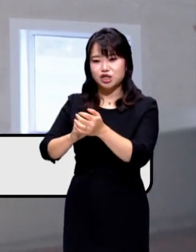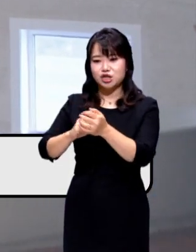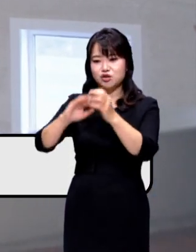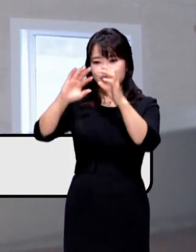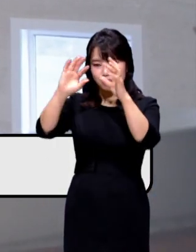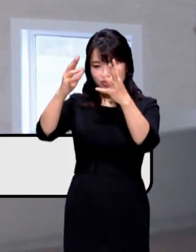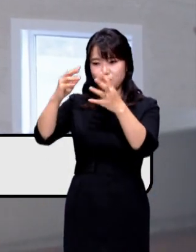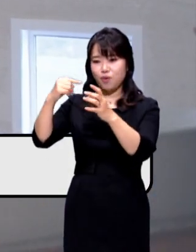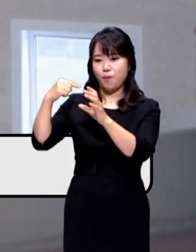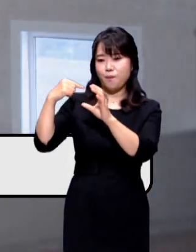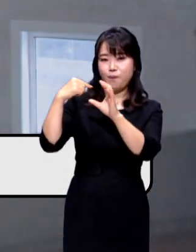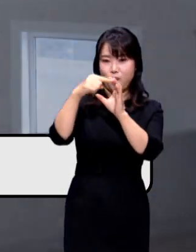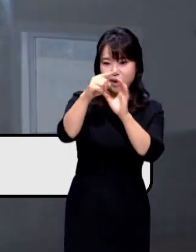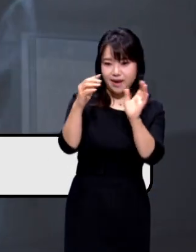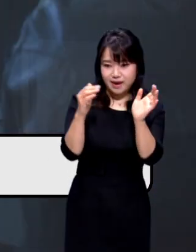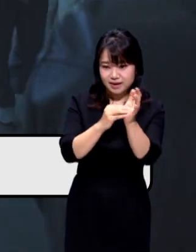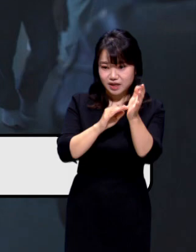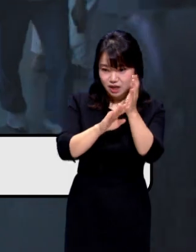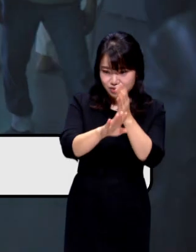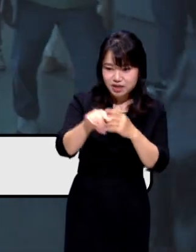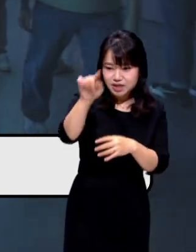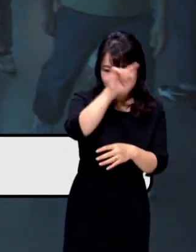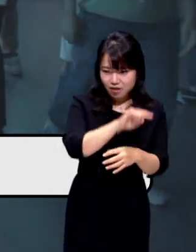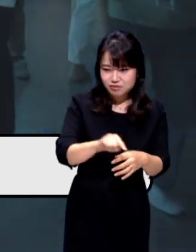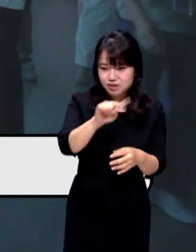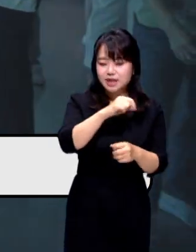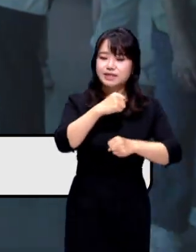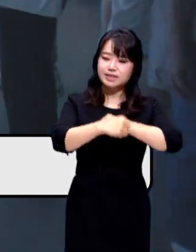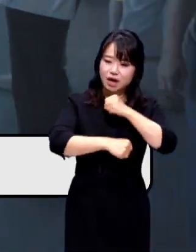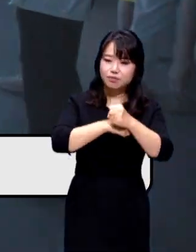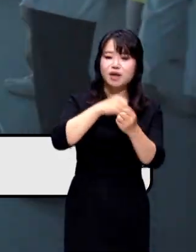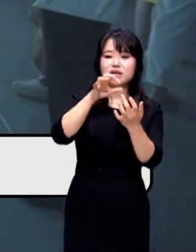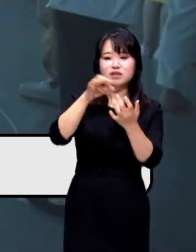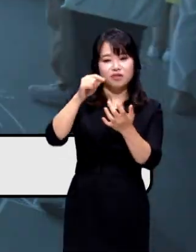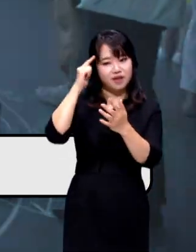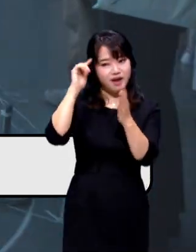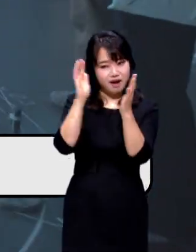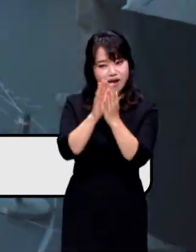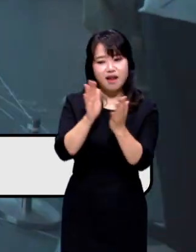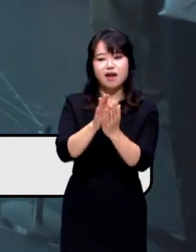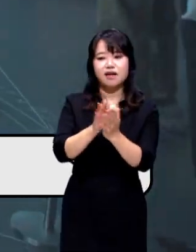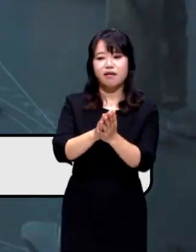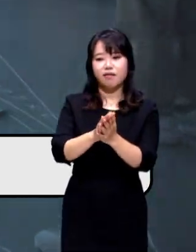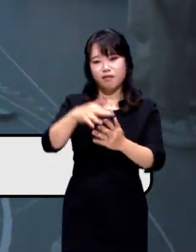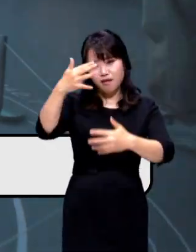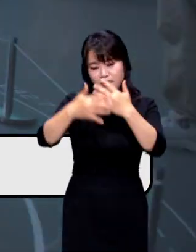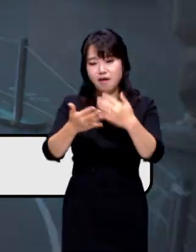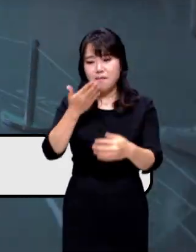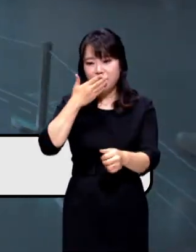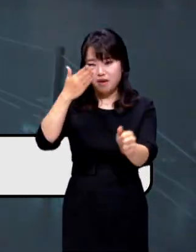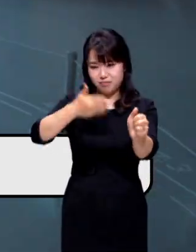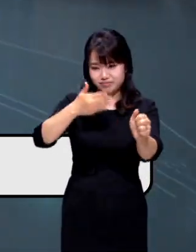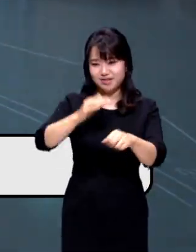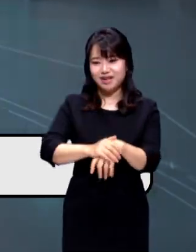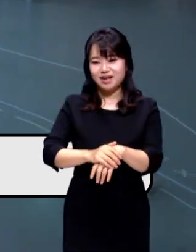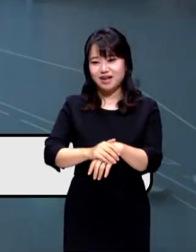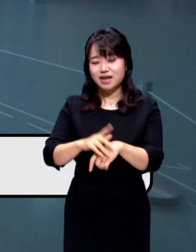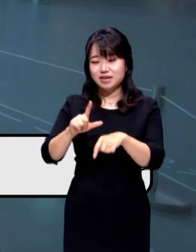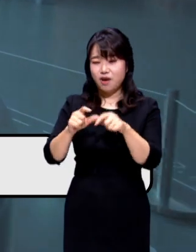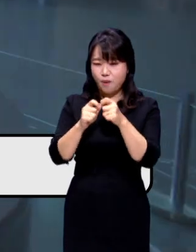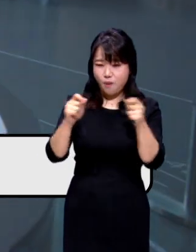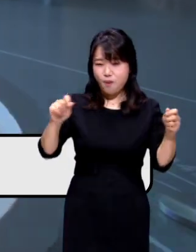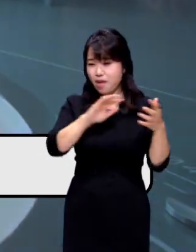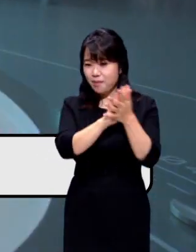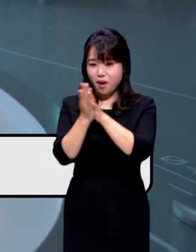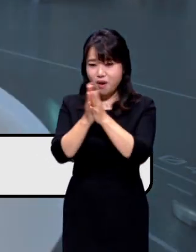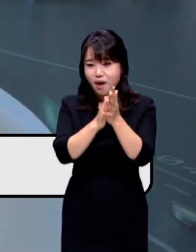소프트웨어를 보냈습니다. 그리고 이 중에서 자유롭게 선택해서 채널을 구성해도 좋다고 하셨는데 아주 오랫동안